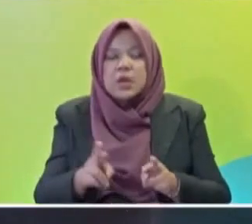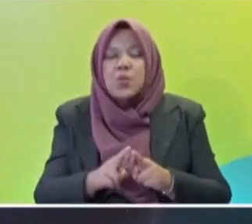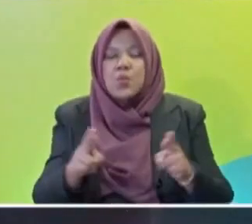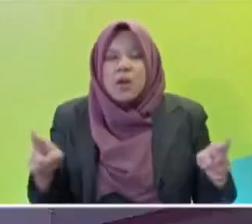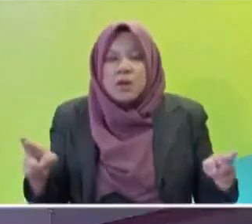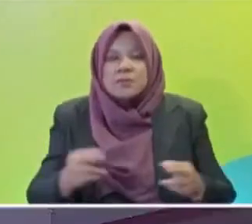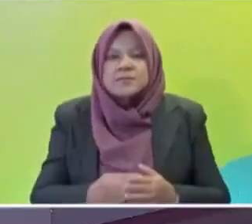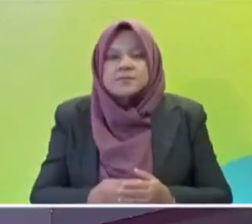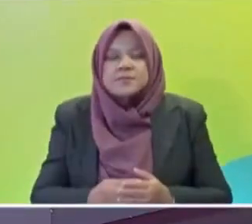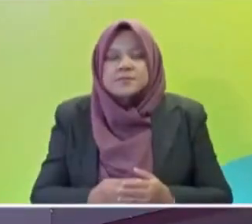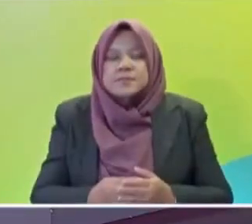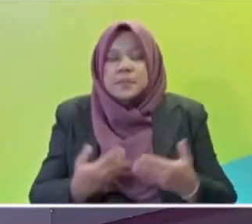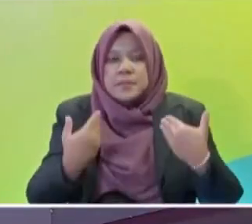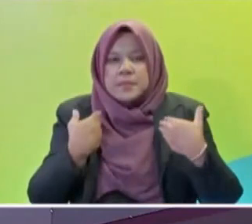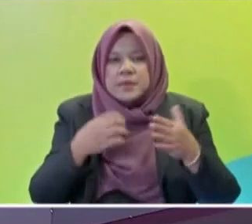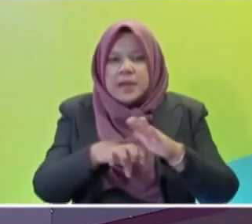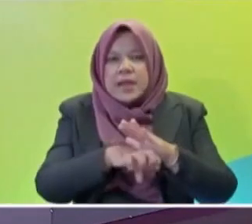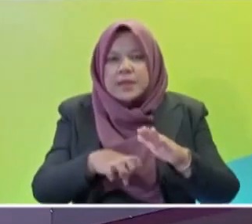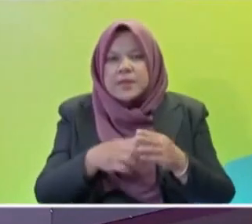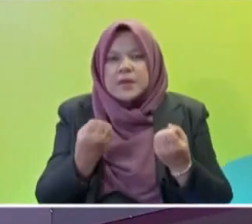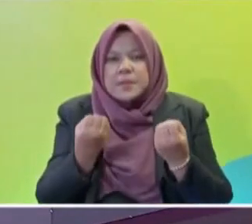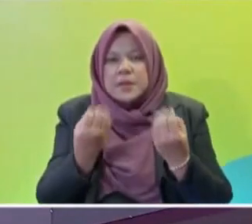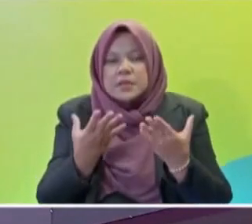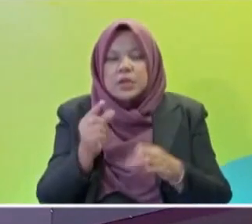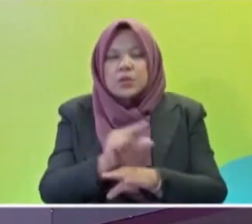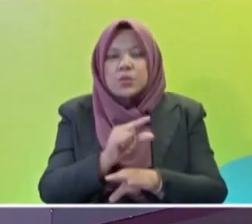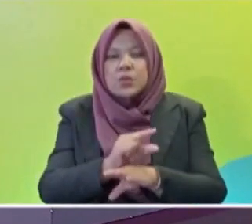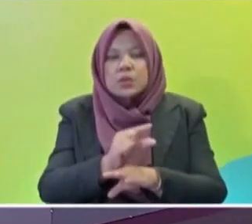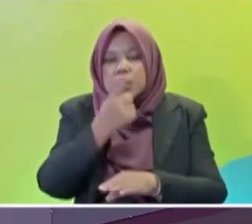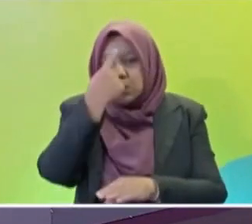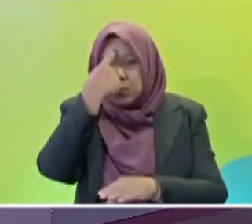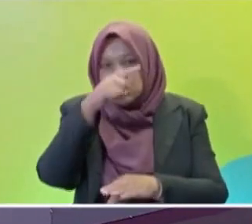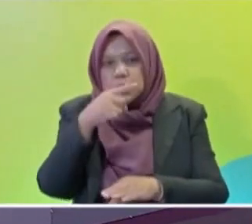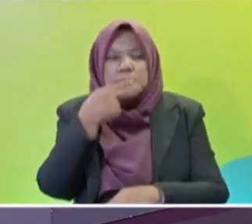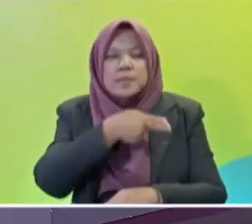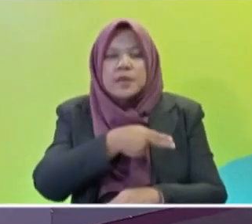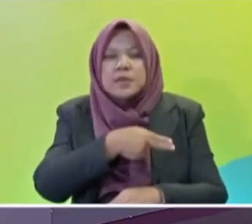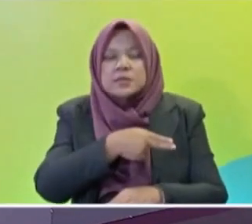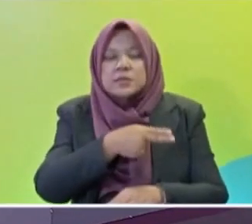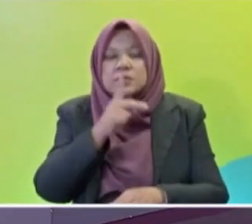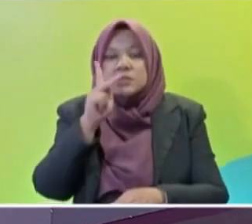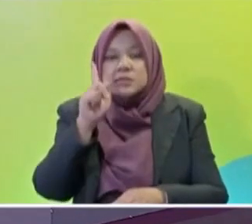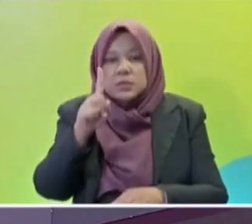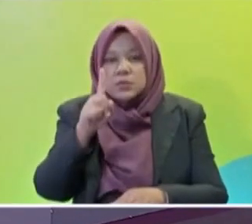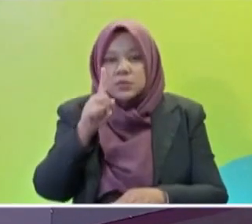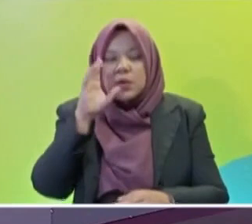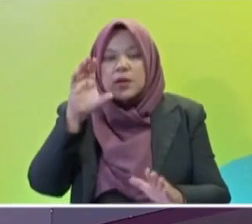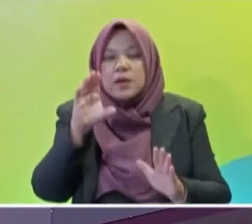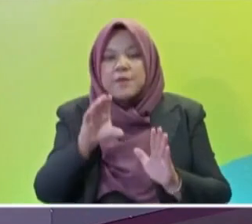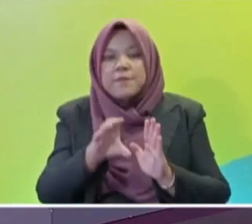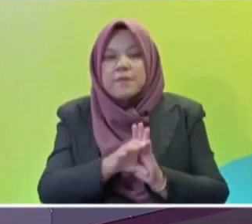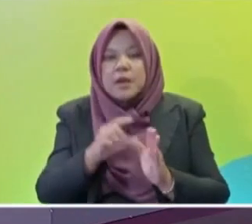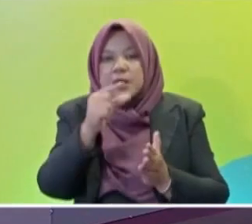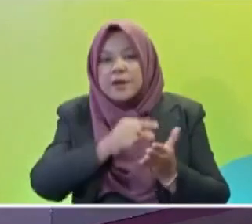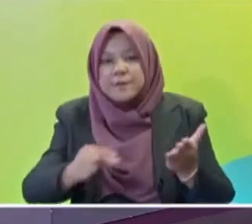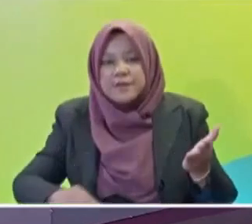sebenarnya elime ini banyak digunakan untuk menghasilkan sebuah karya grafik Oke kita